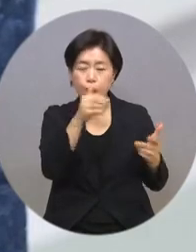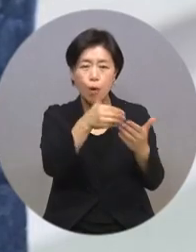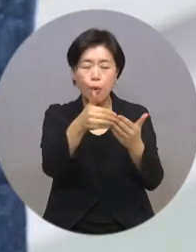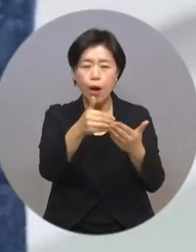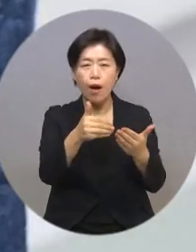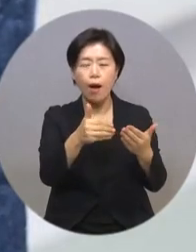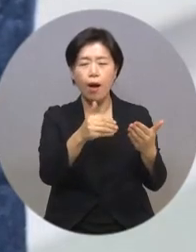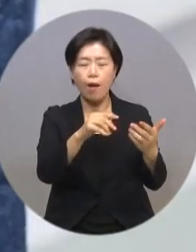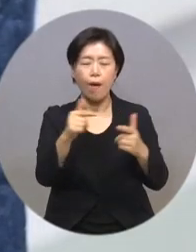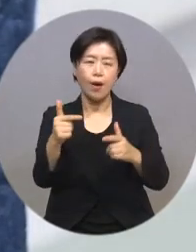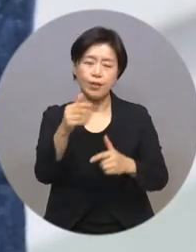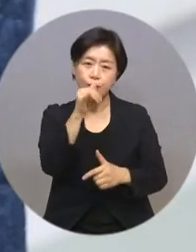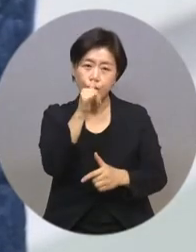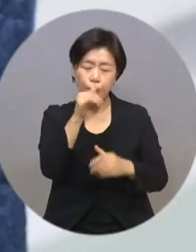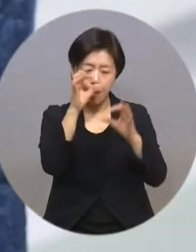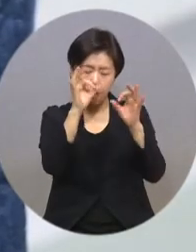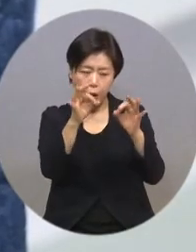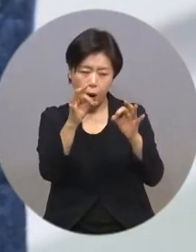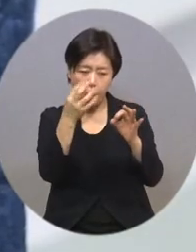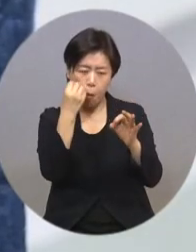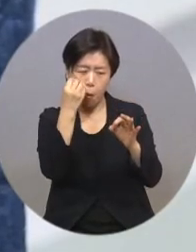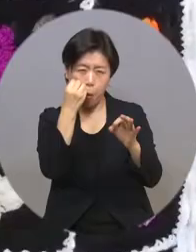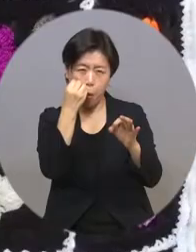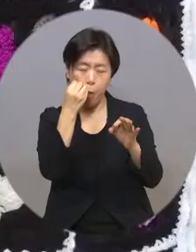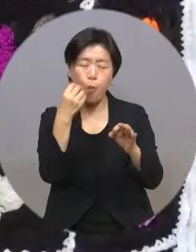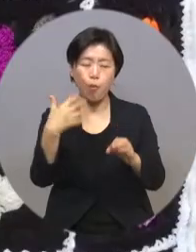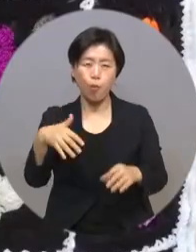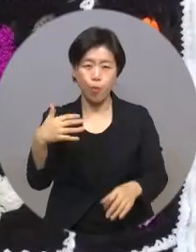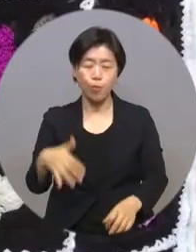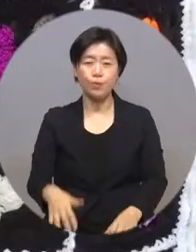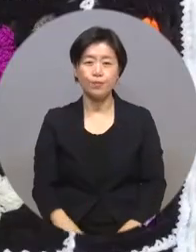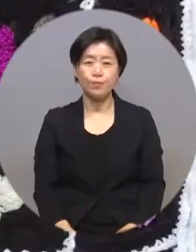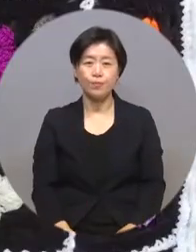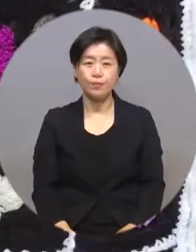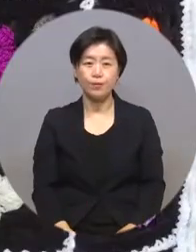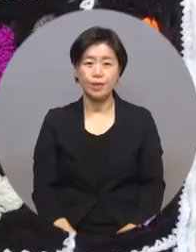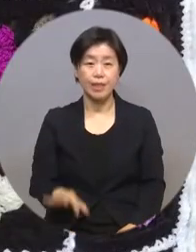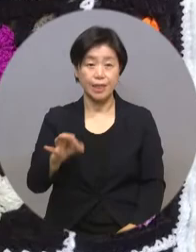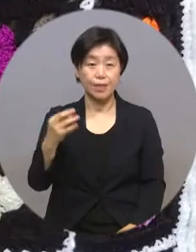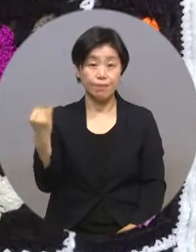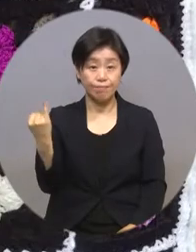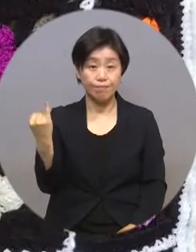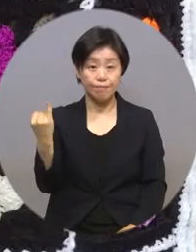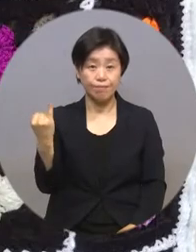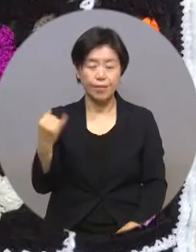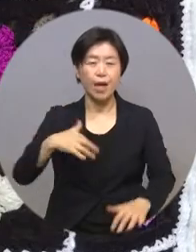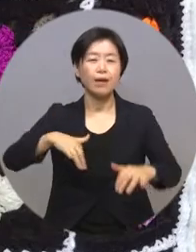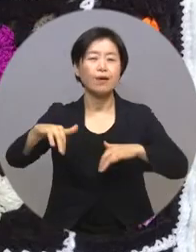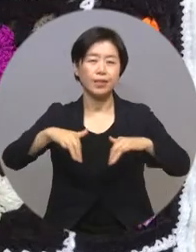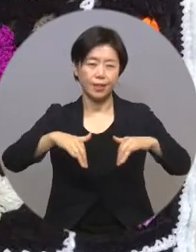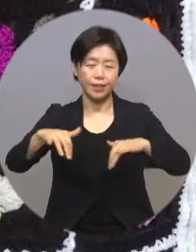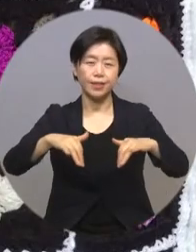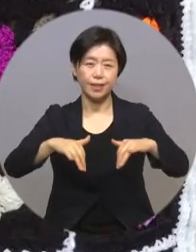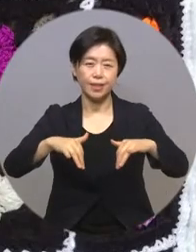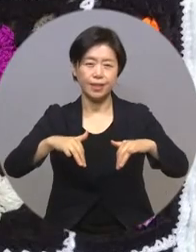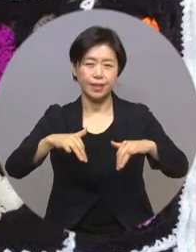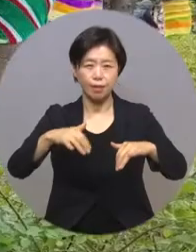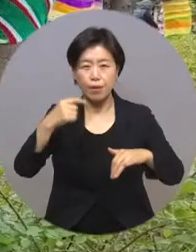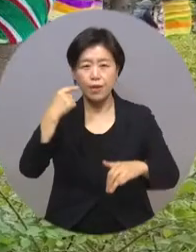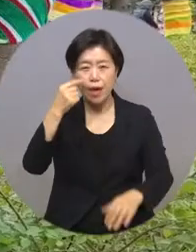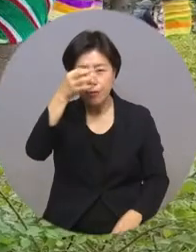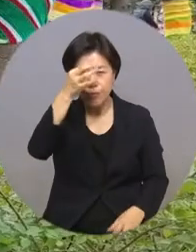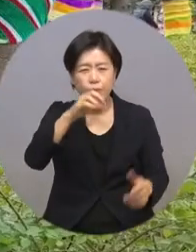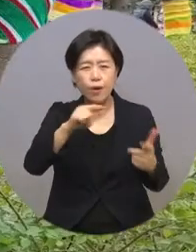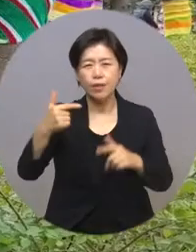표현돼 신비로움과 아름다움을 선사합니다 김민영 거리예술 가로수 뜨개서 감독